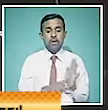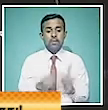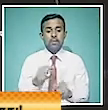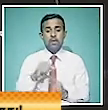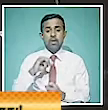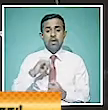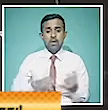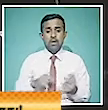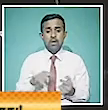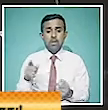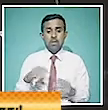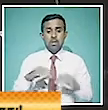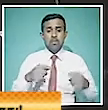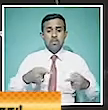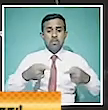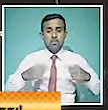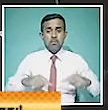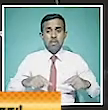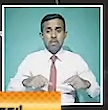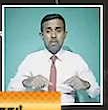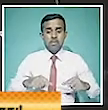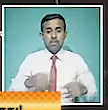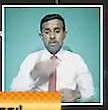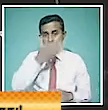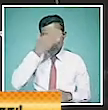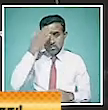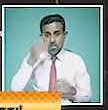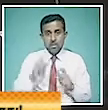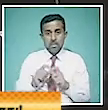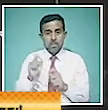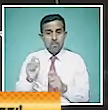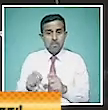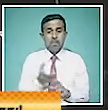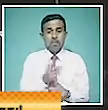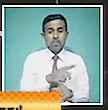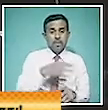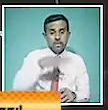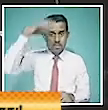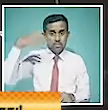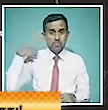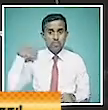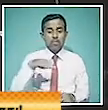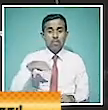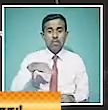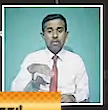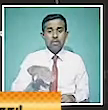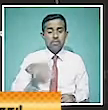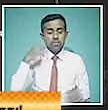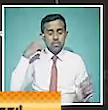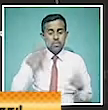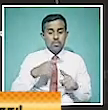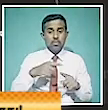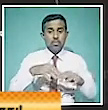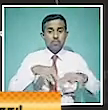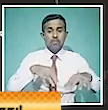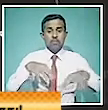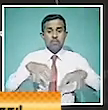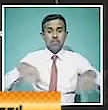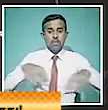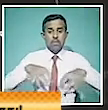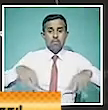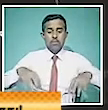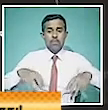என்றால், இப்பொழுது அது தமிழ் சபையாக அல்லது சிங்கள சபையாக முஸ்லிம்களின் இடமாக மாற்றப்படுகிறது. இடம் எல்லா மக்களுக்கும்